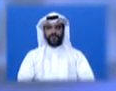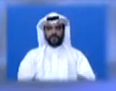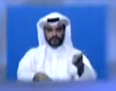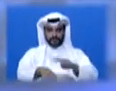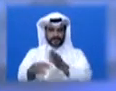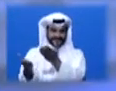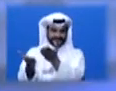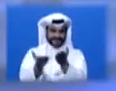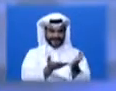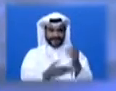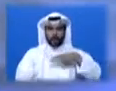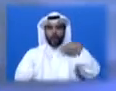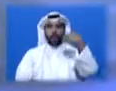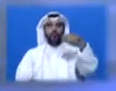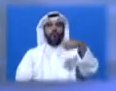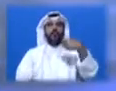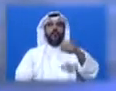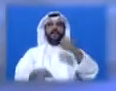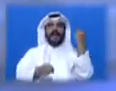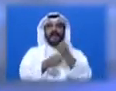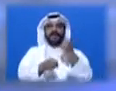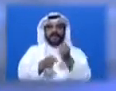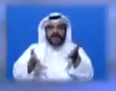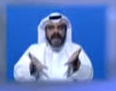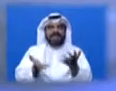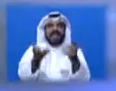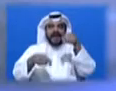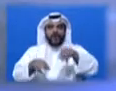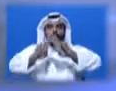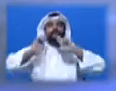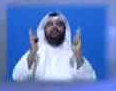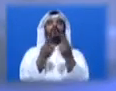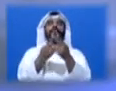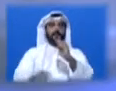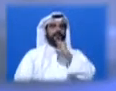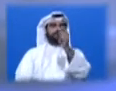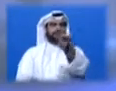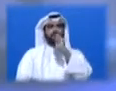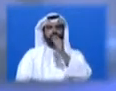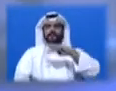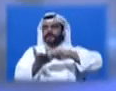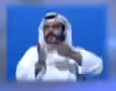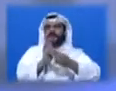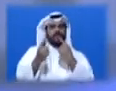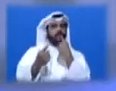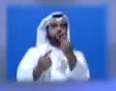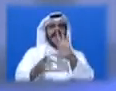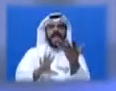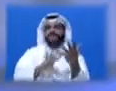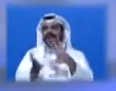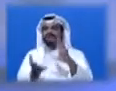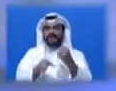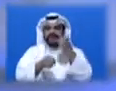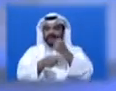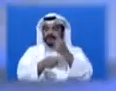عقدت وزارة الأشغال العامة مؤتمرا صحفيا لعرض المشاريع التي تم تنفيذها والمشاريع التي ما زالت غيد